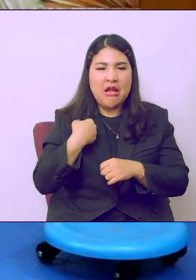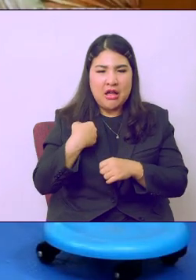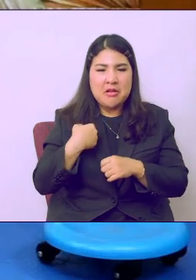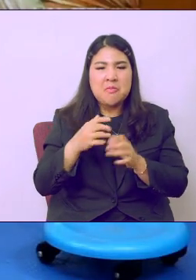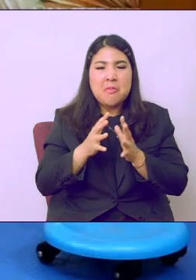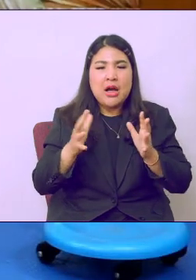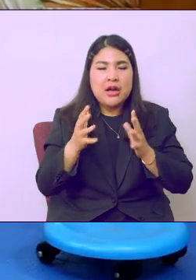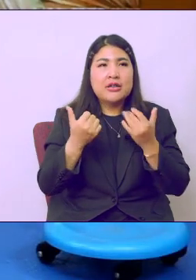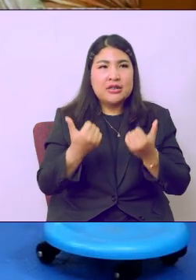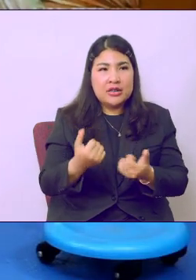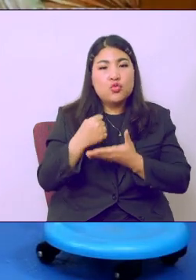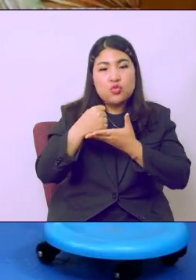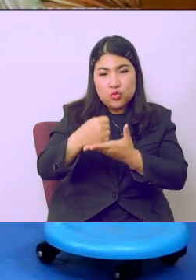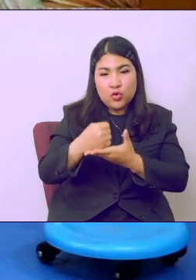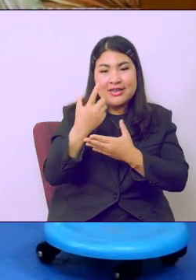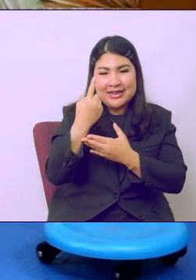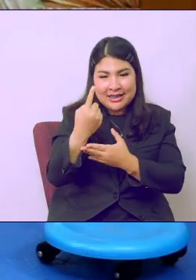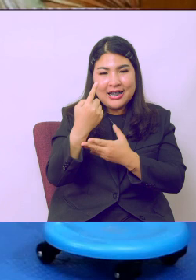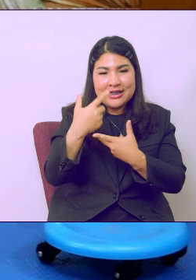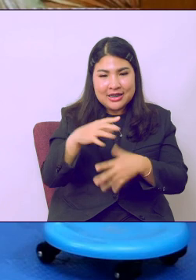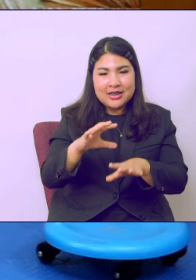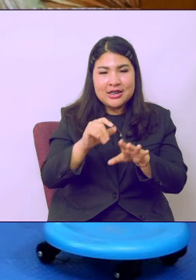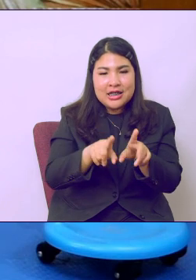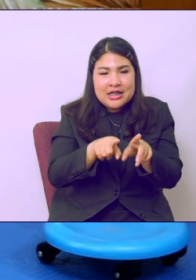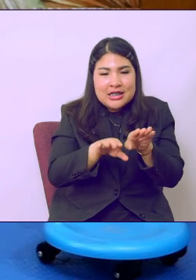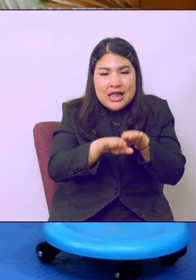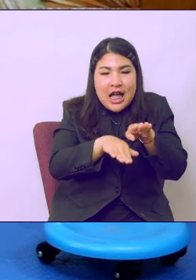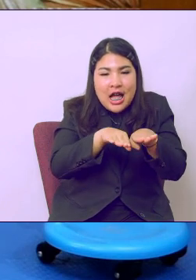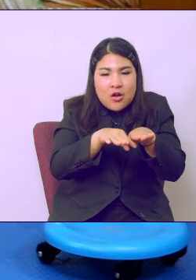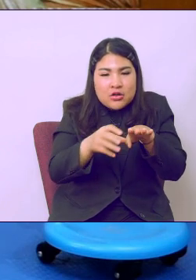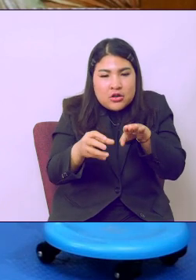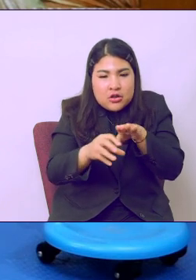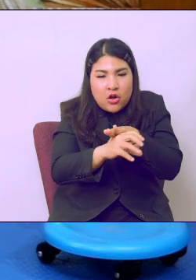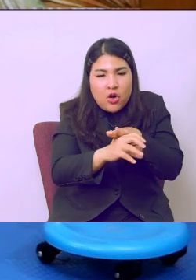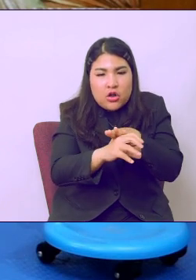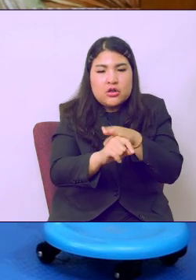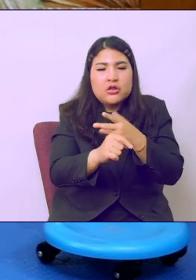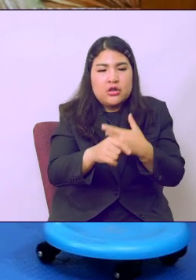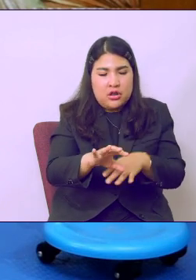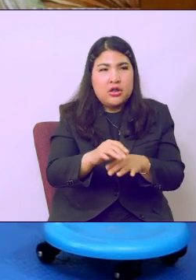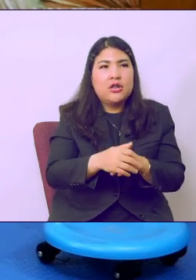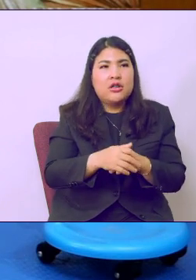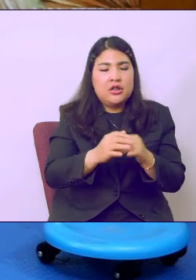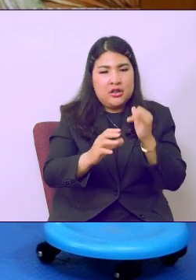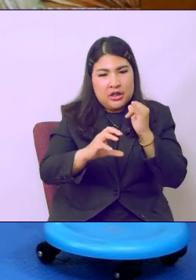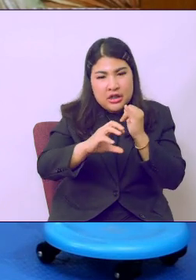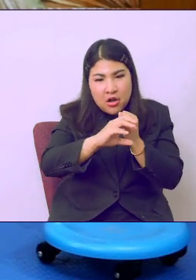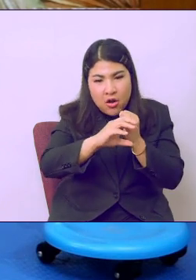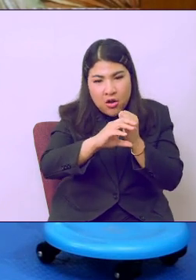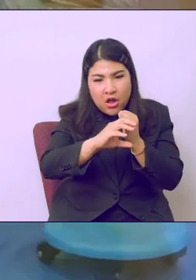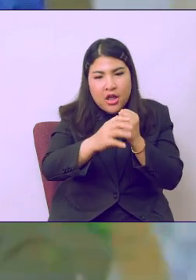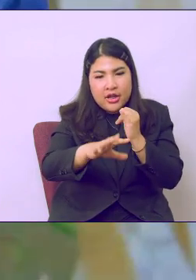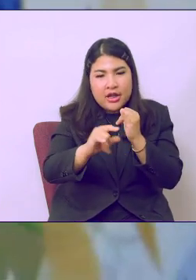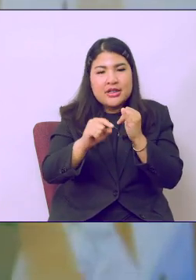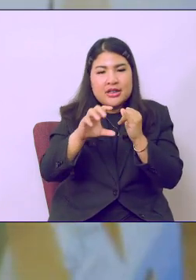นะครับตัวช่วยนะครับ1อันสอดเข้าไปอยู่ตรงเท้านะครับไม่งั้นเท้าน้องจะล้มให้ตรงกลางเลยแลอีกอันนึงอ่ะวางไว้เพื่อที่